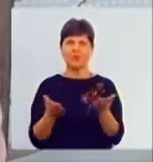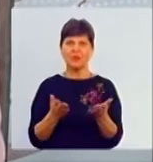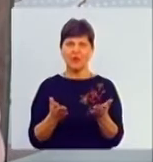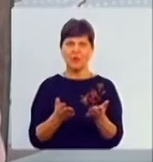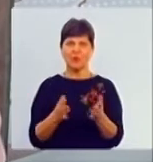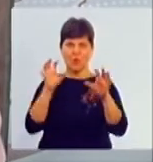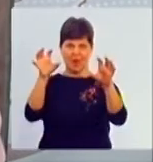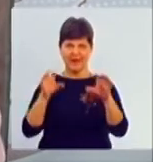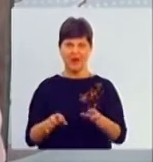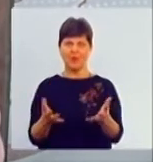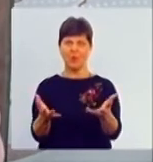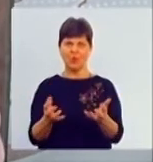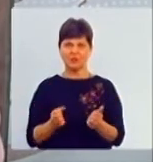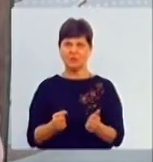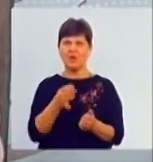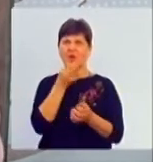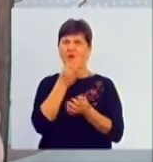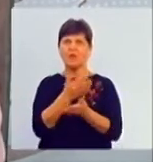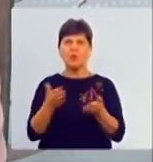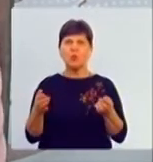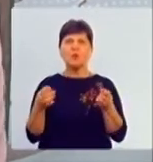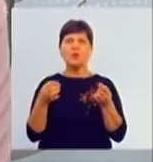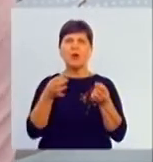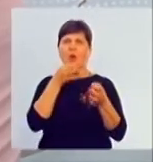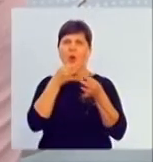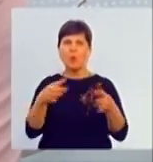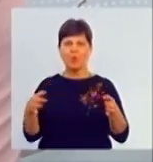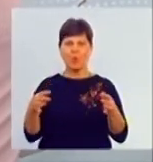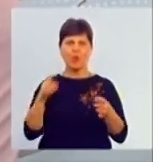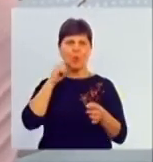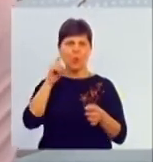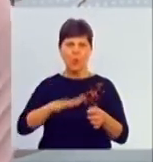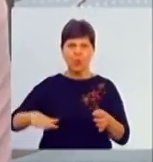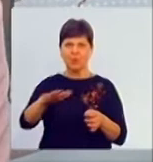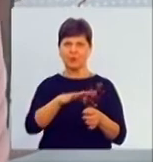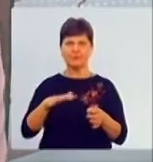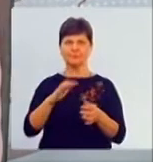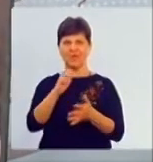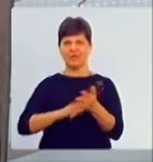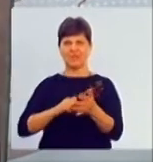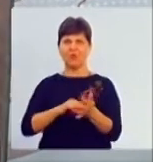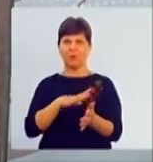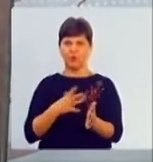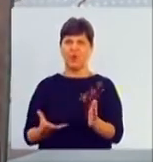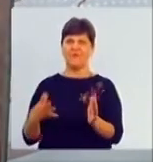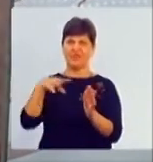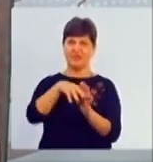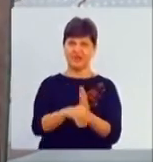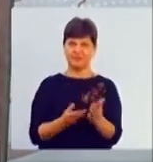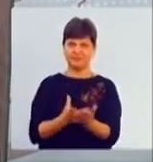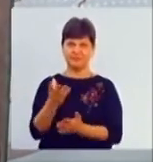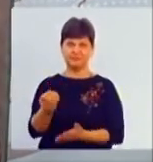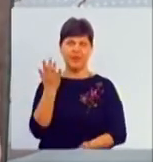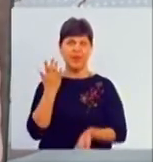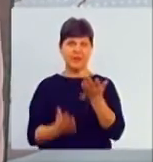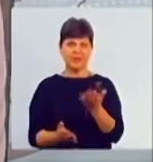людина отримала в будь-якій точці України, і з якої були сплочені страхові внески. Якщо сума була